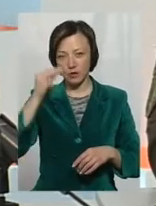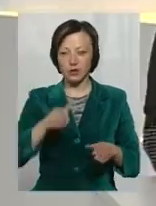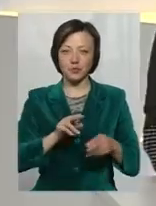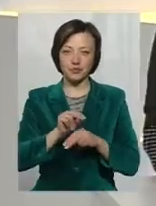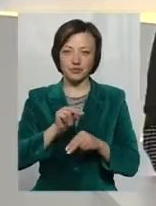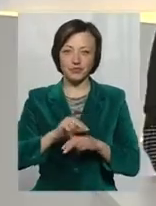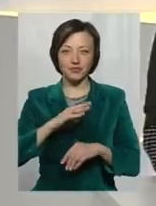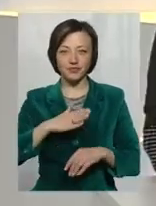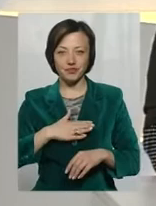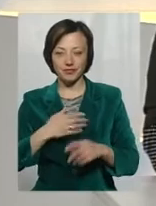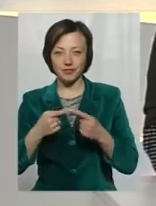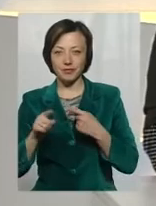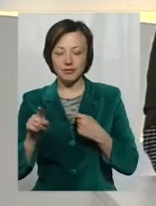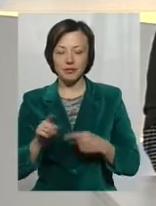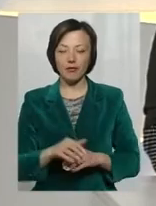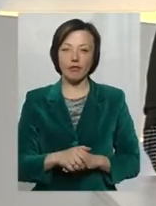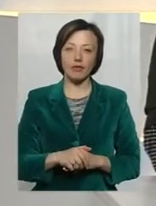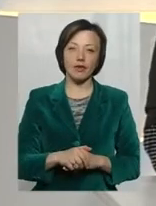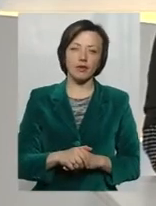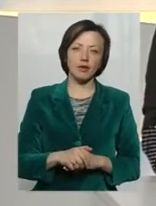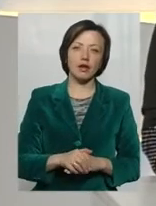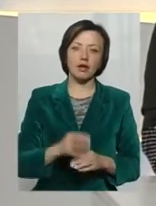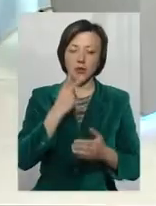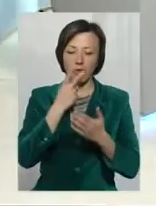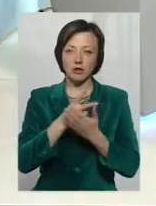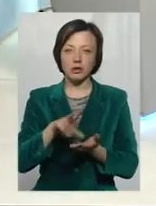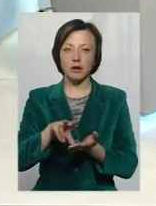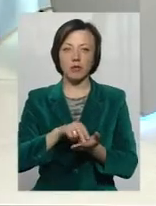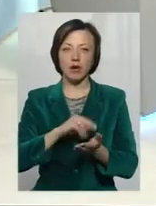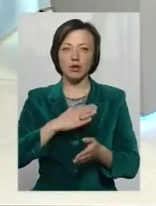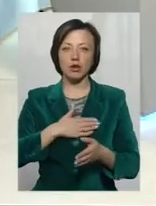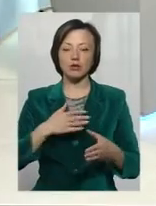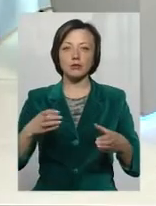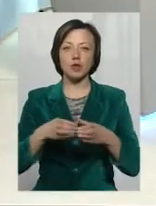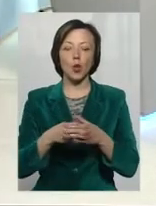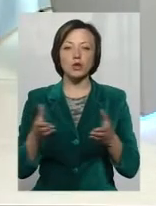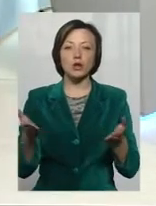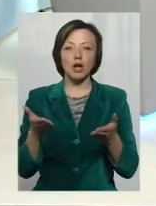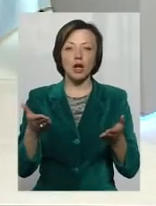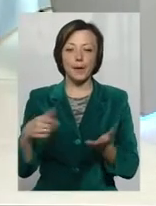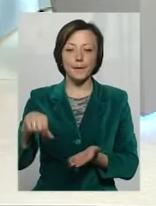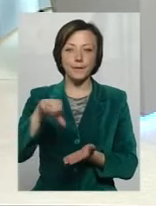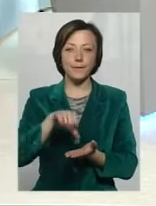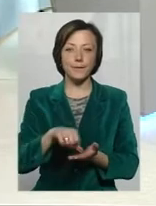підрозділи. Ну це ви бачили от на прикладі от нашого підрозділу, який брав участь